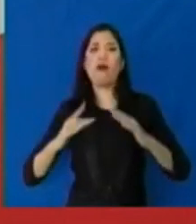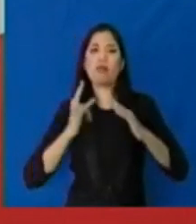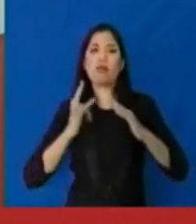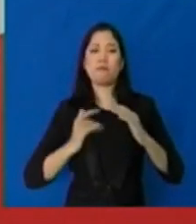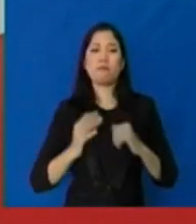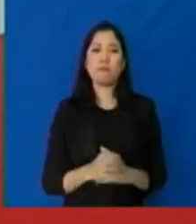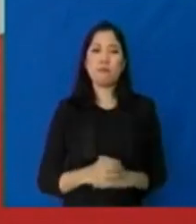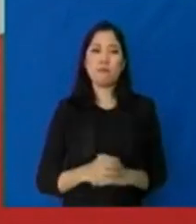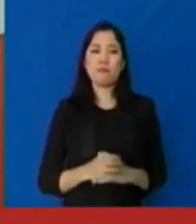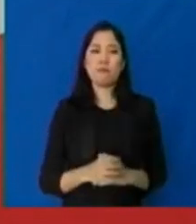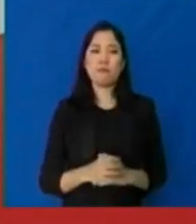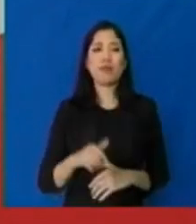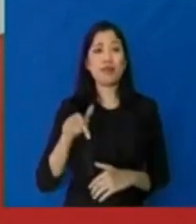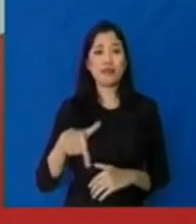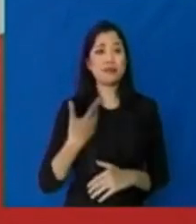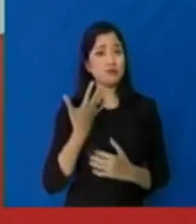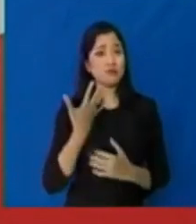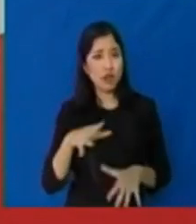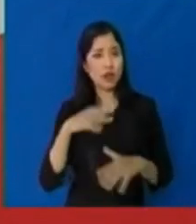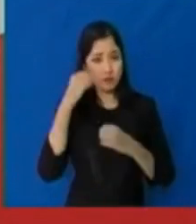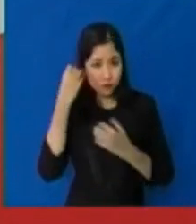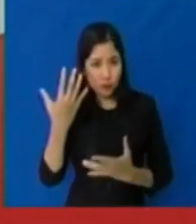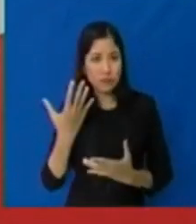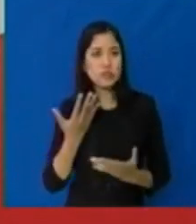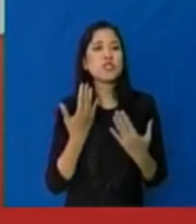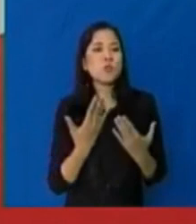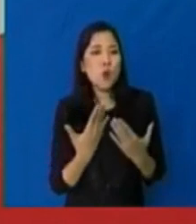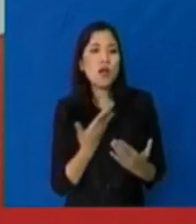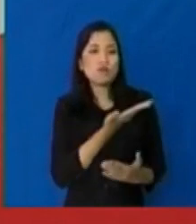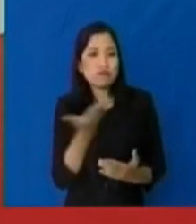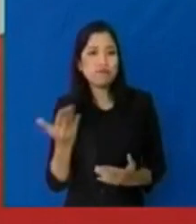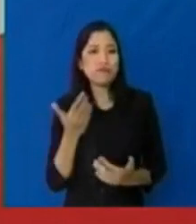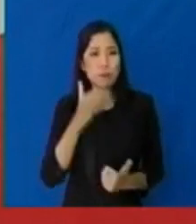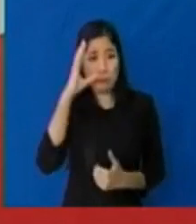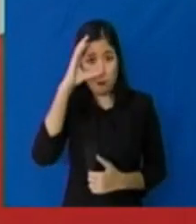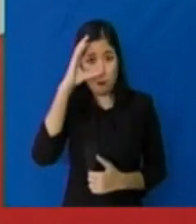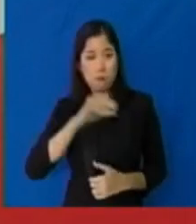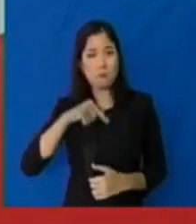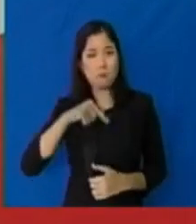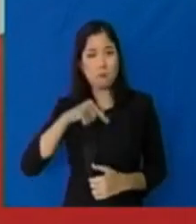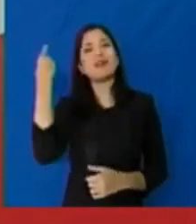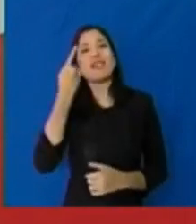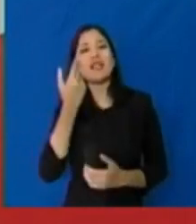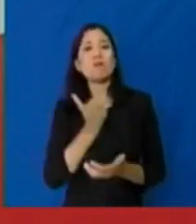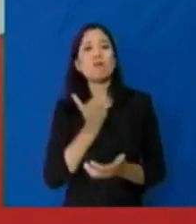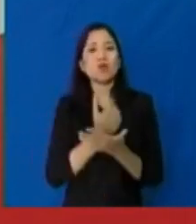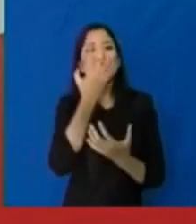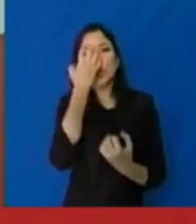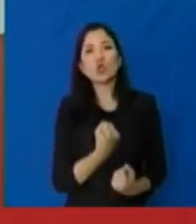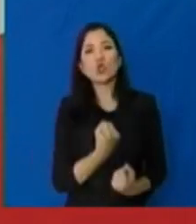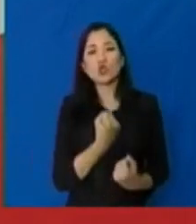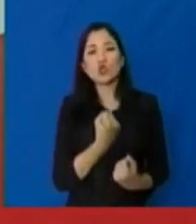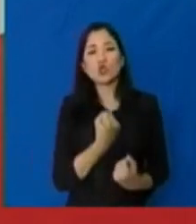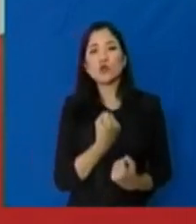hal yang saya sampaikan, mudah-mudahan bisa dipahami. Pemerintah secara serius, secara bersungguh-sungguh mengerahkan